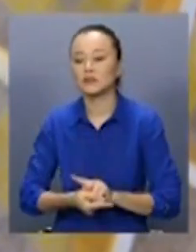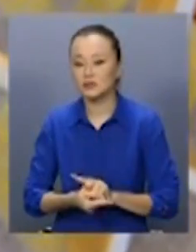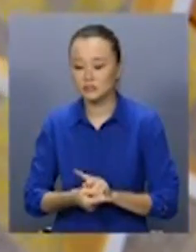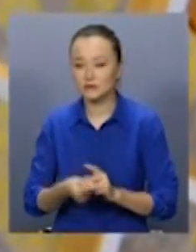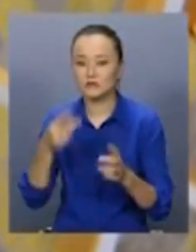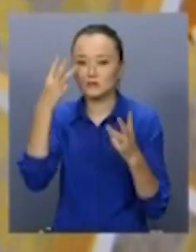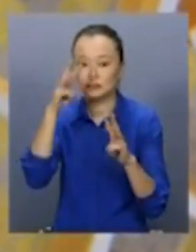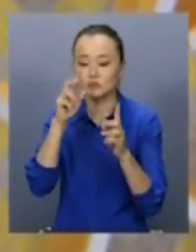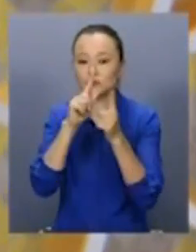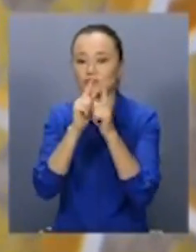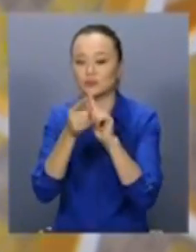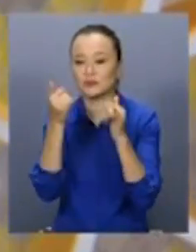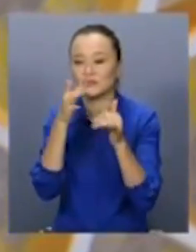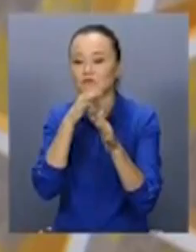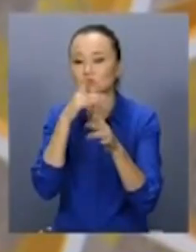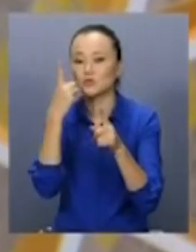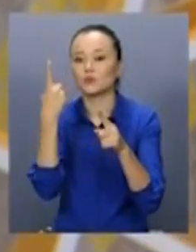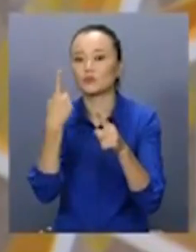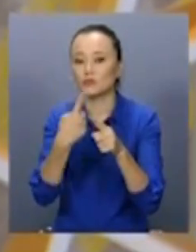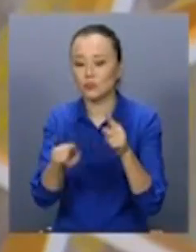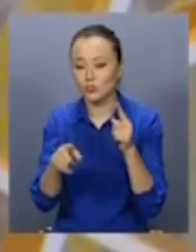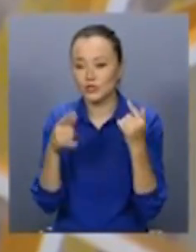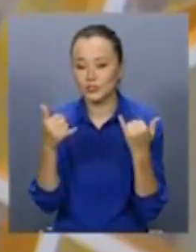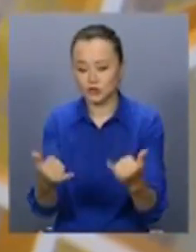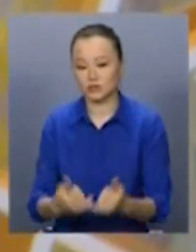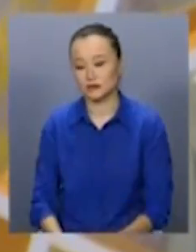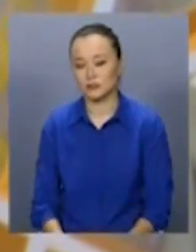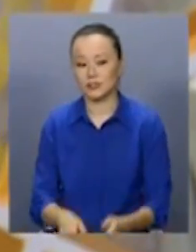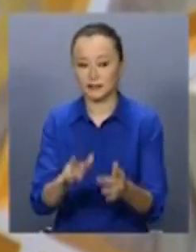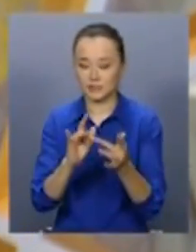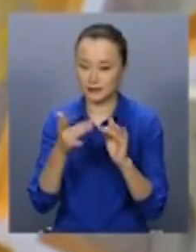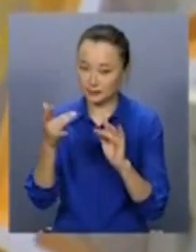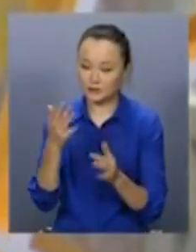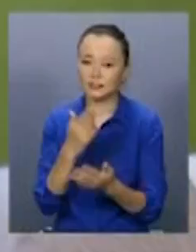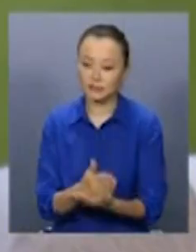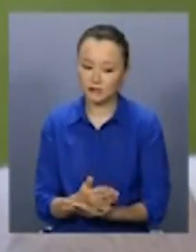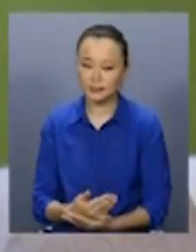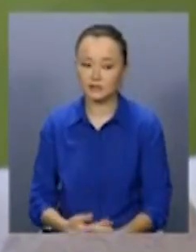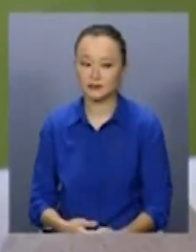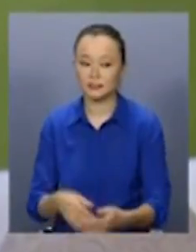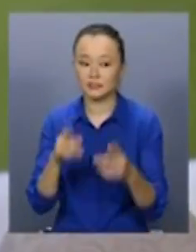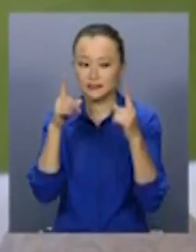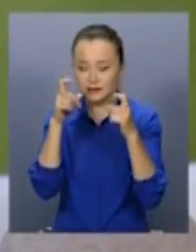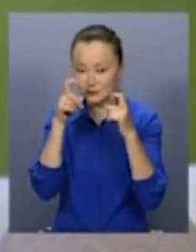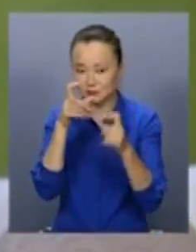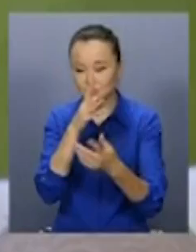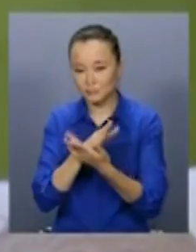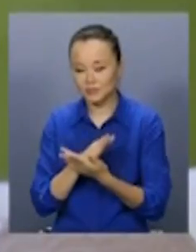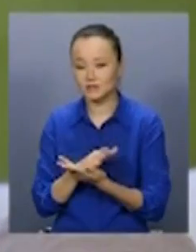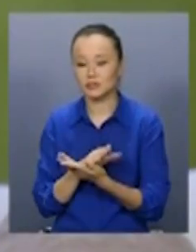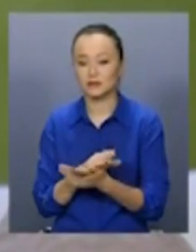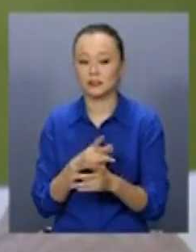Заман өзгерді, бәрі сондай жаңағы интернет деген бар бізде қазір, инстаграм деген бар.